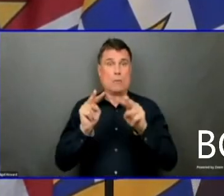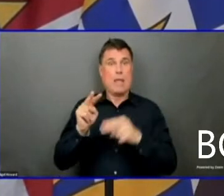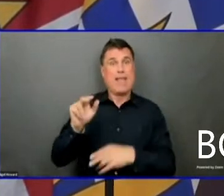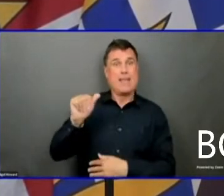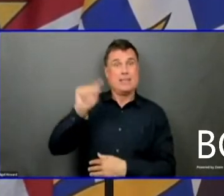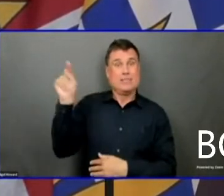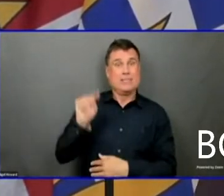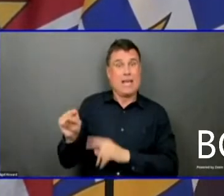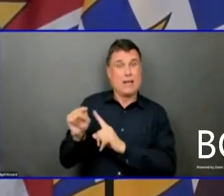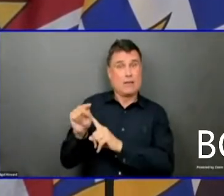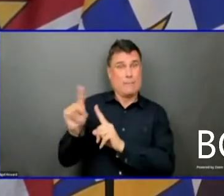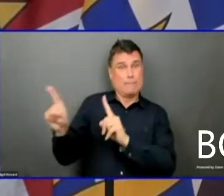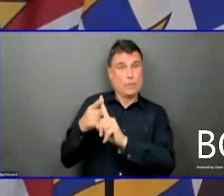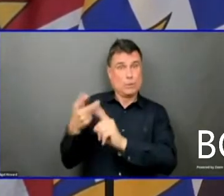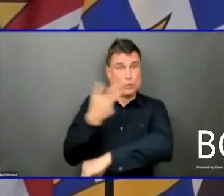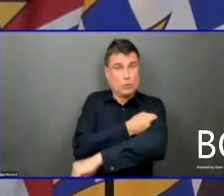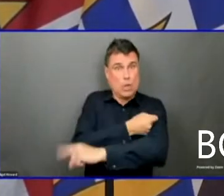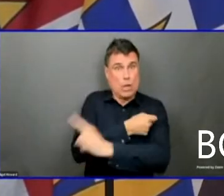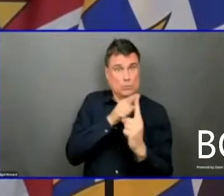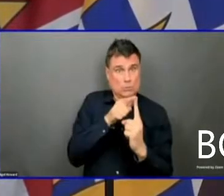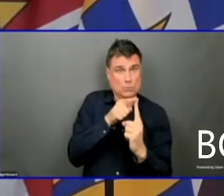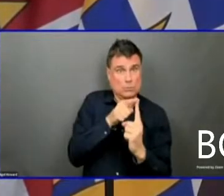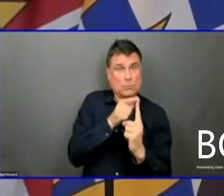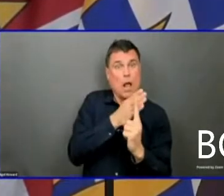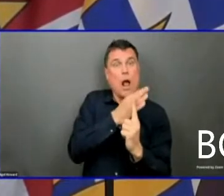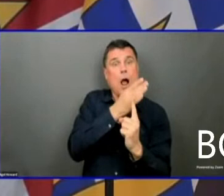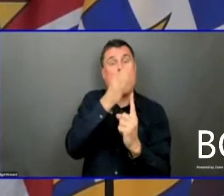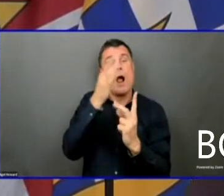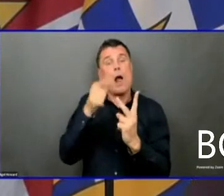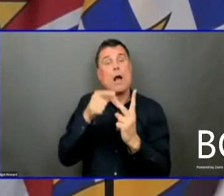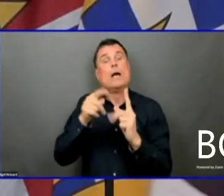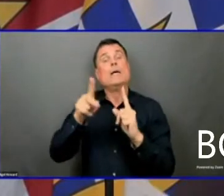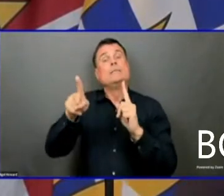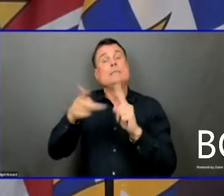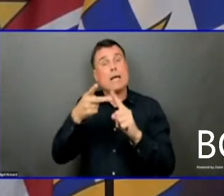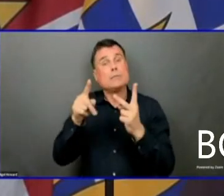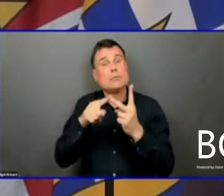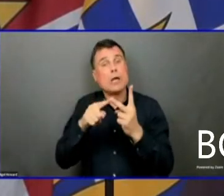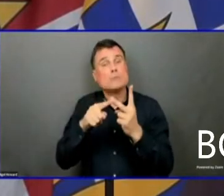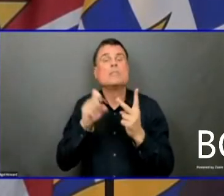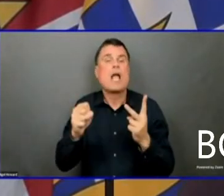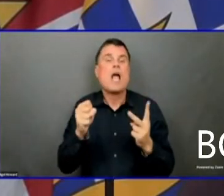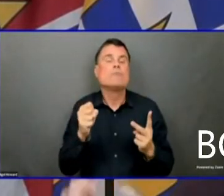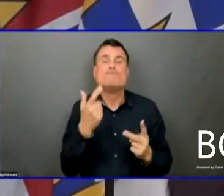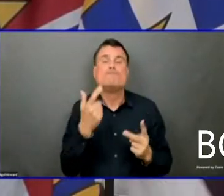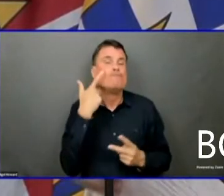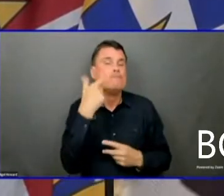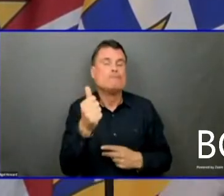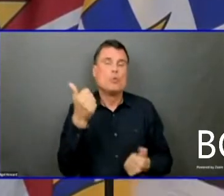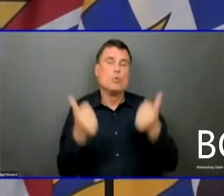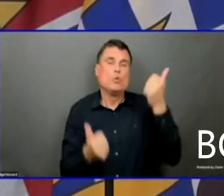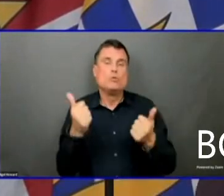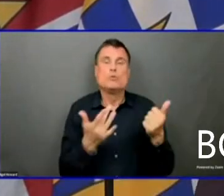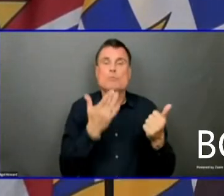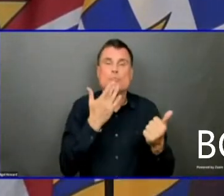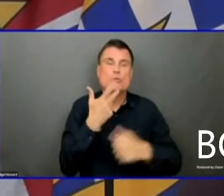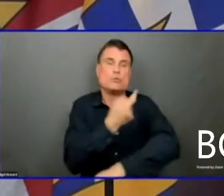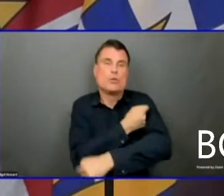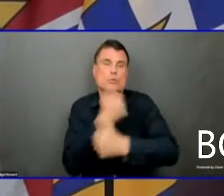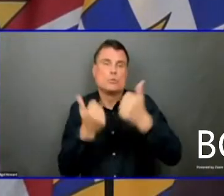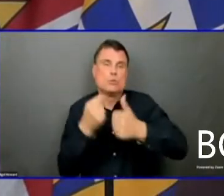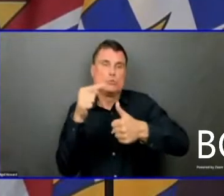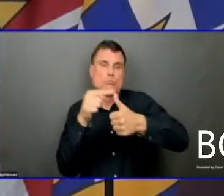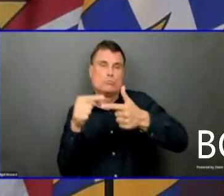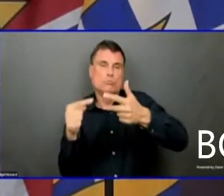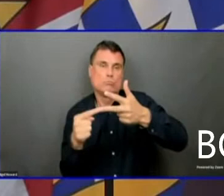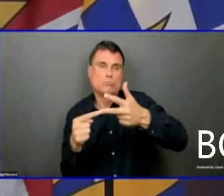about taking Pfizer or Moderna as a second 所以这个 第二针呢也是如果我打